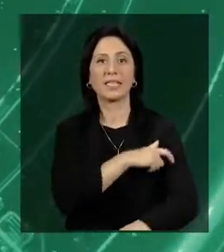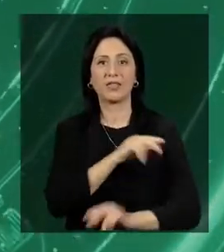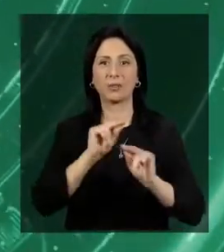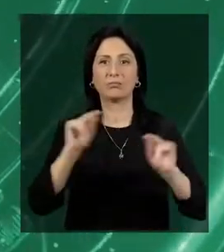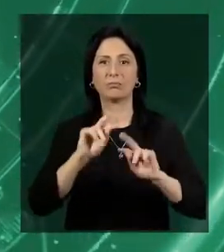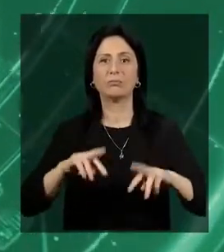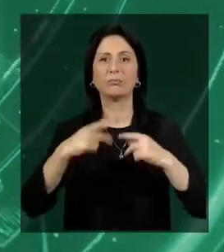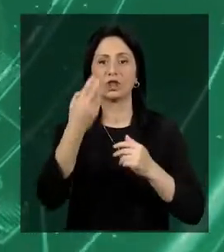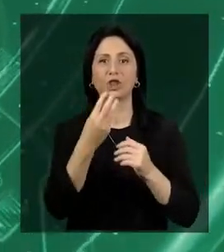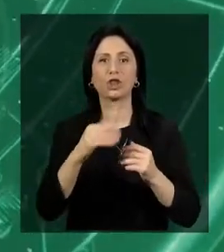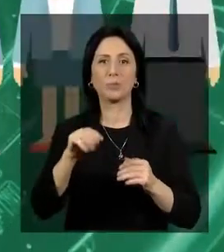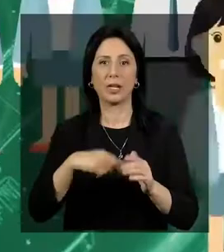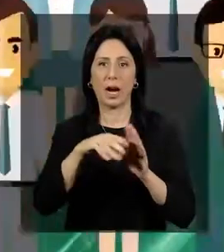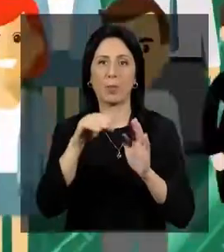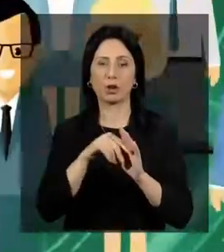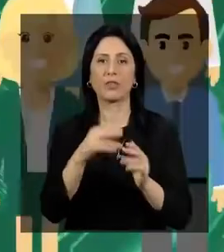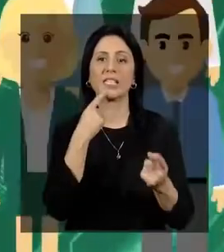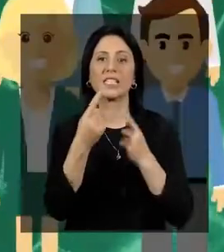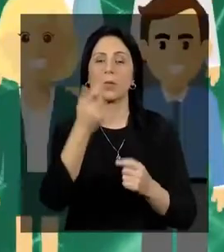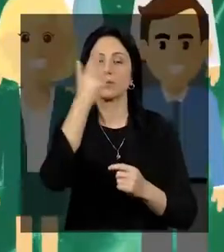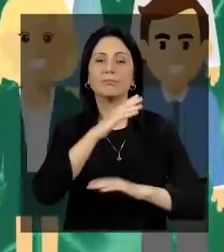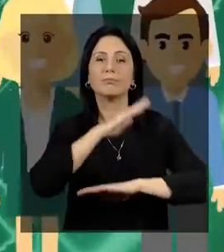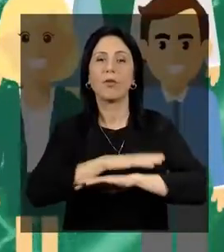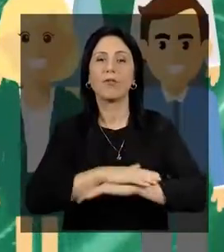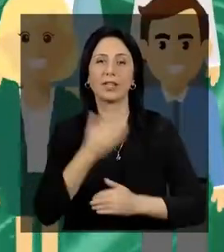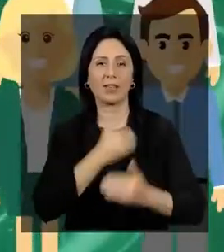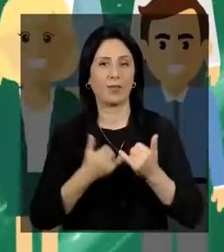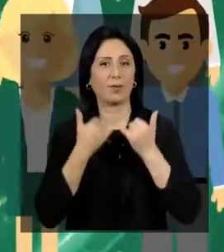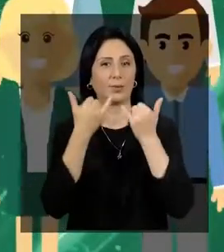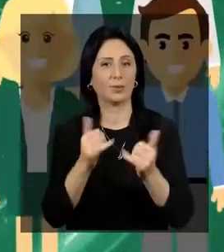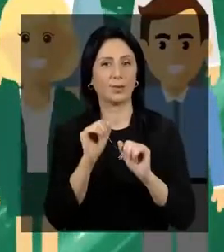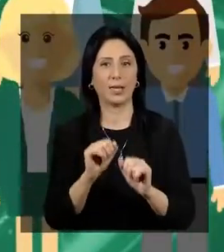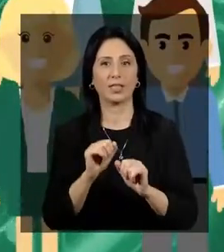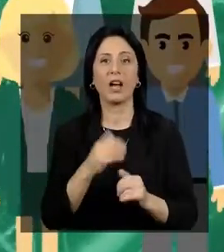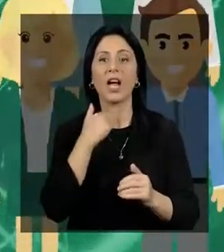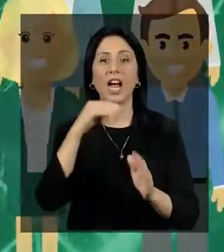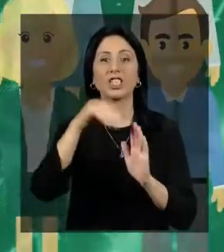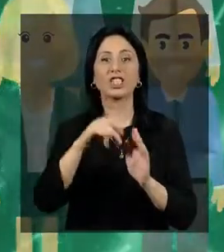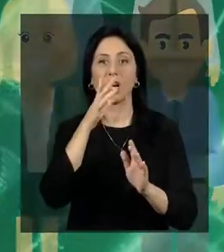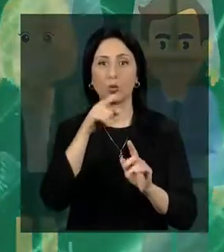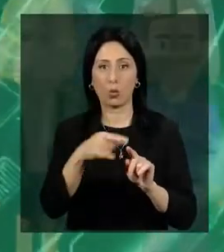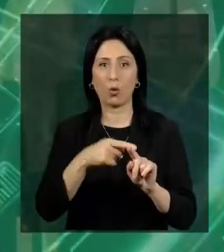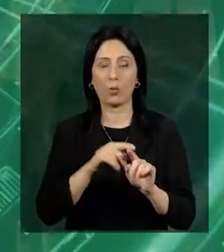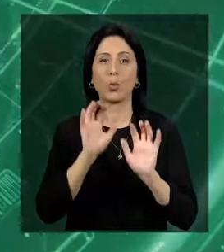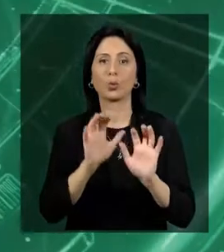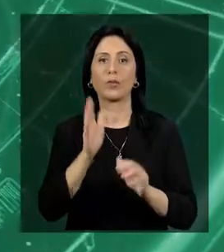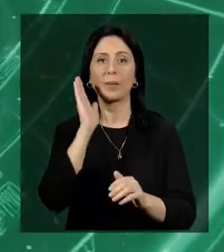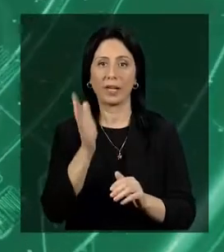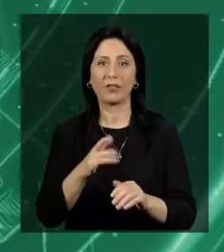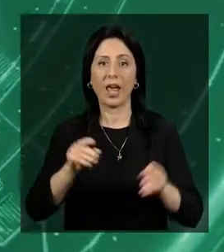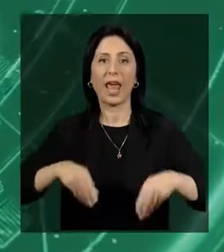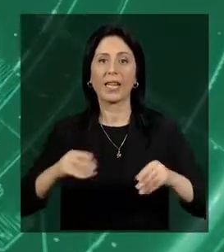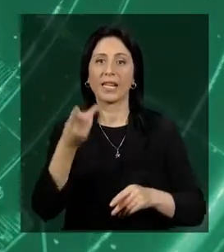ուսուցում սահմանափակ կարողություններ ունեցող ընտրողների հետ զրուցելու էտիկետի և վարքի նորմերը պաշտպանելու վերաբերյալ։ Քվեարկությանը մասնակցելու